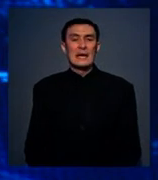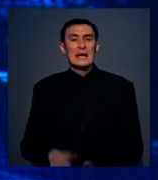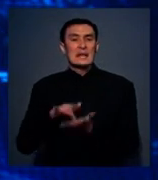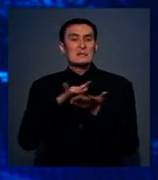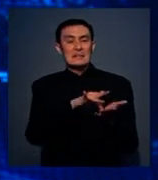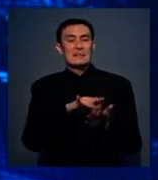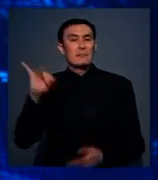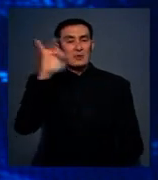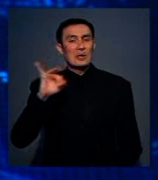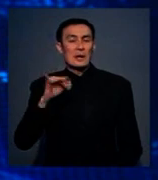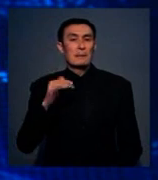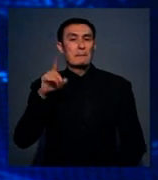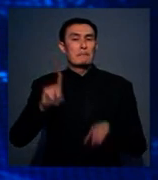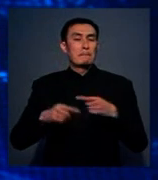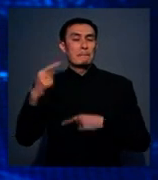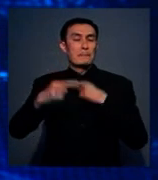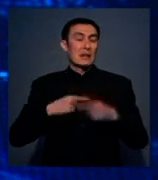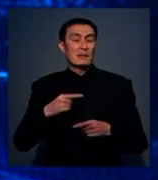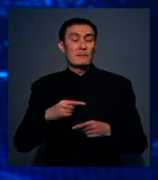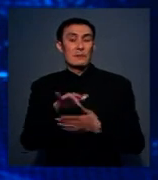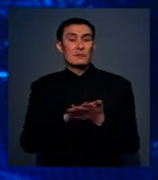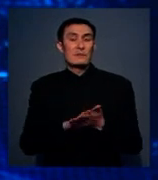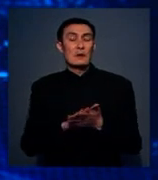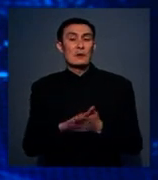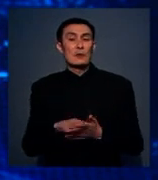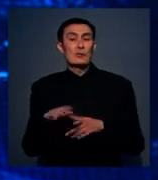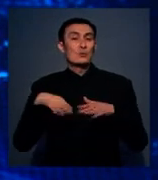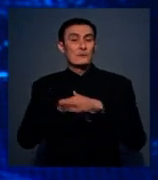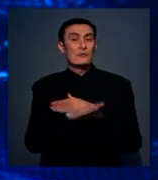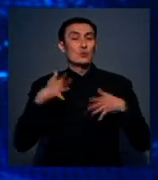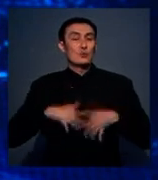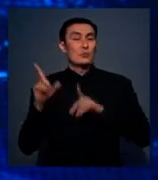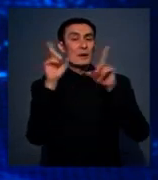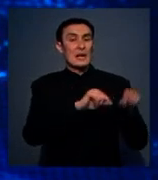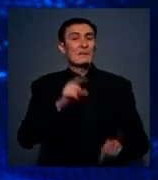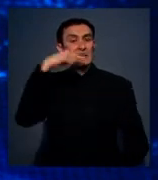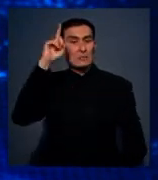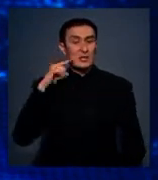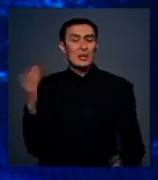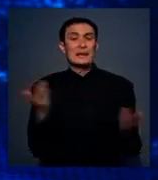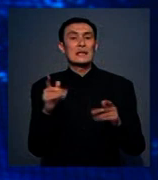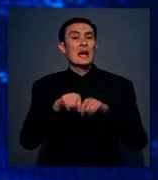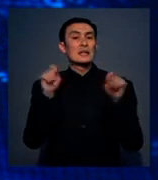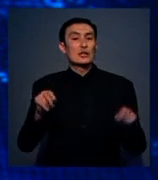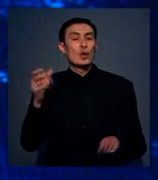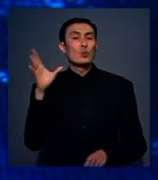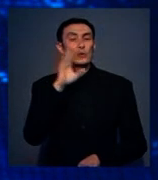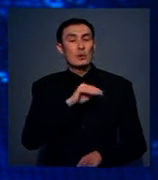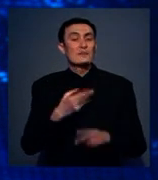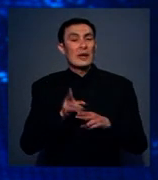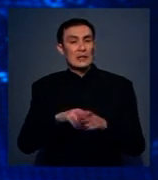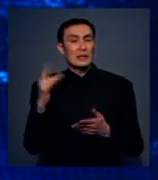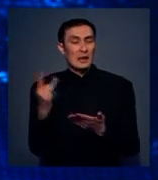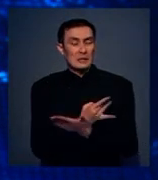Экспедиция по следам предков продолжает свой путь по миру. Покинув Грузию, исследователи отправились в Азербайджан. Какие открытия удалось сделать на этот